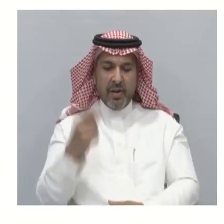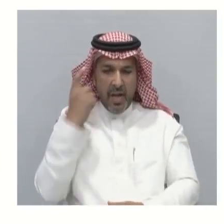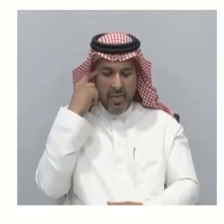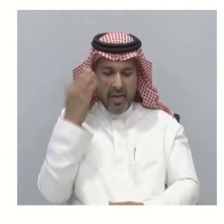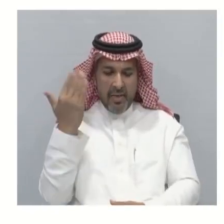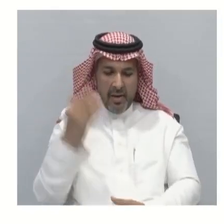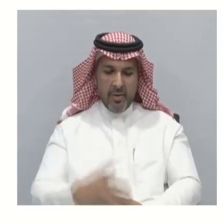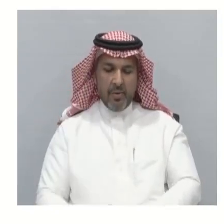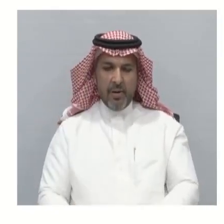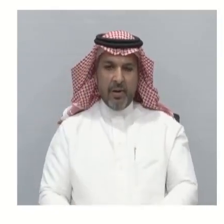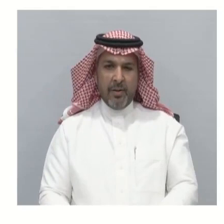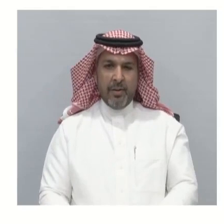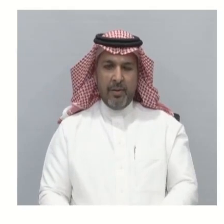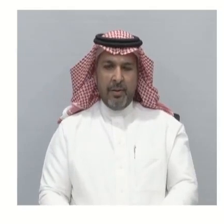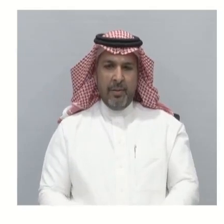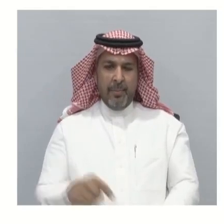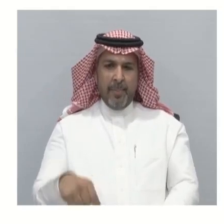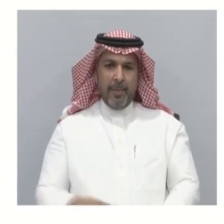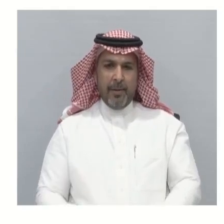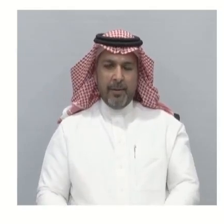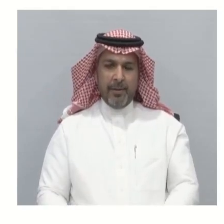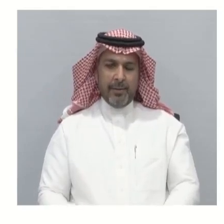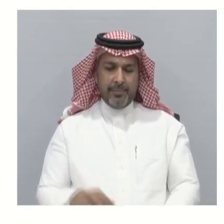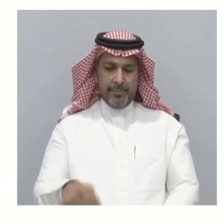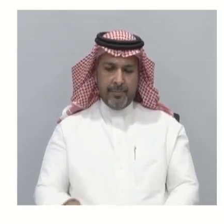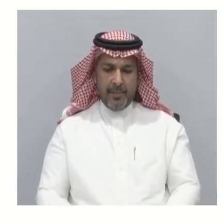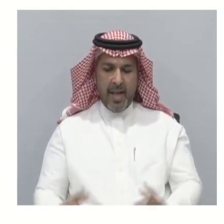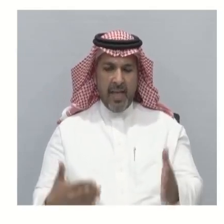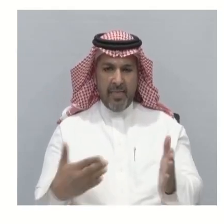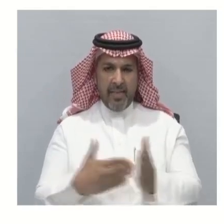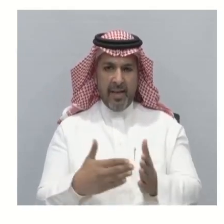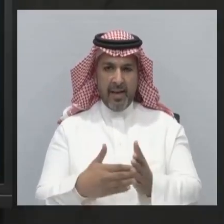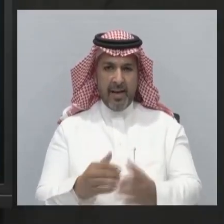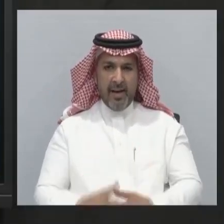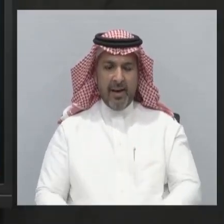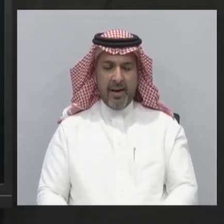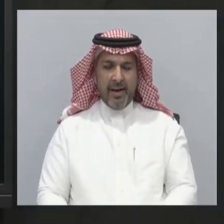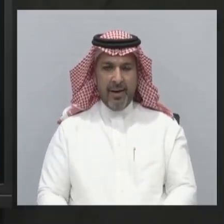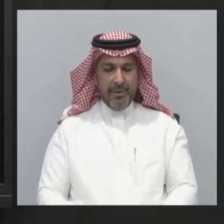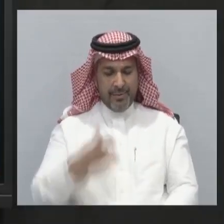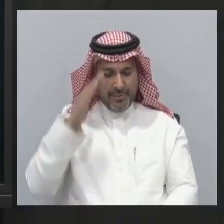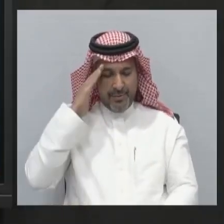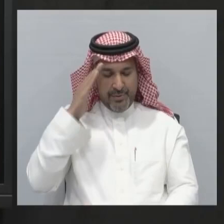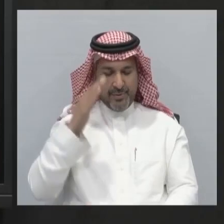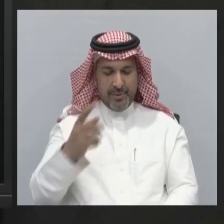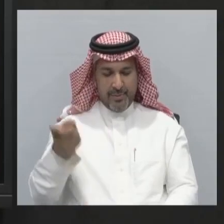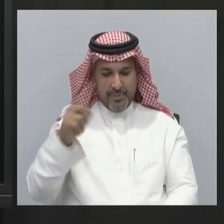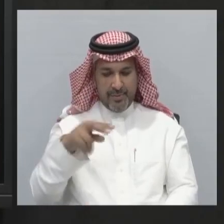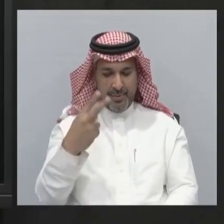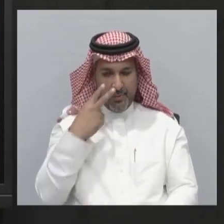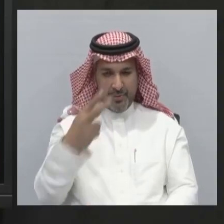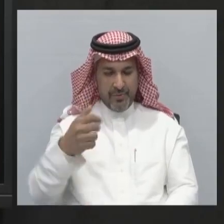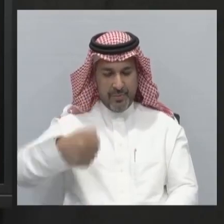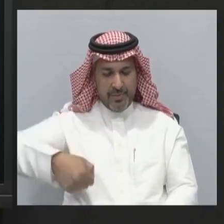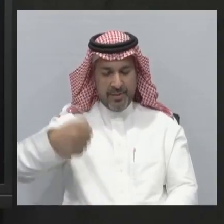زاويه وضلع الى هنا ننتهي موضوعنا لهذا اليوم نشكر لكم حسن استماعكم والى اللقاء في درس قادم والسلام